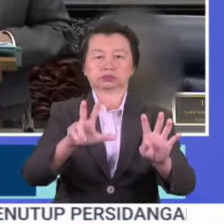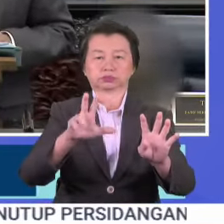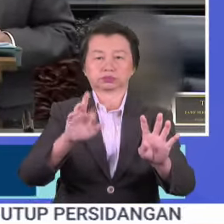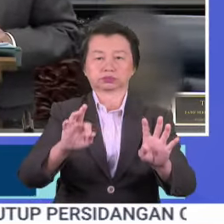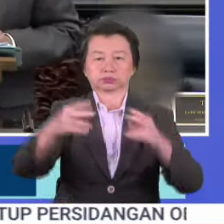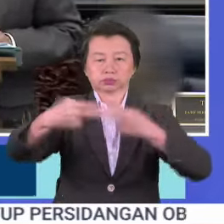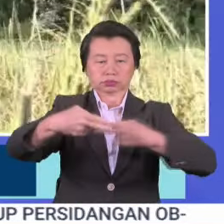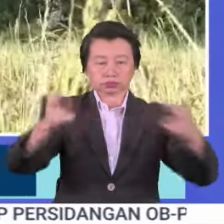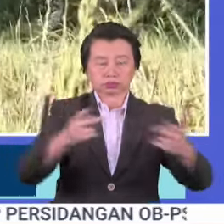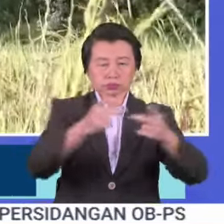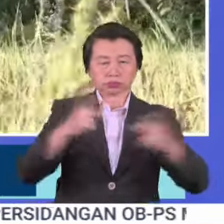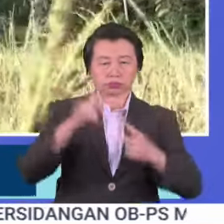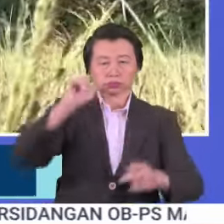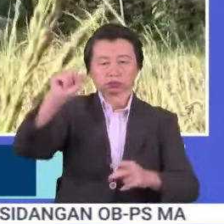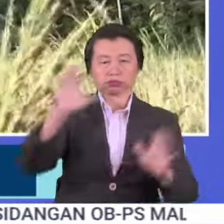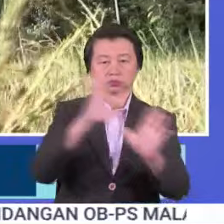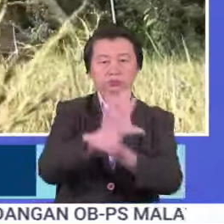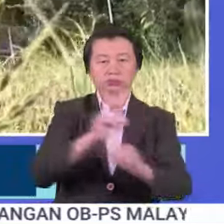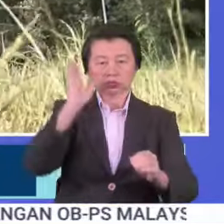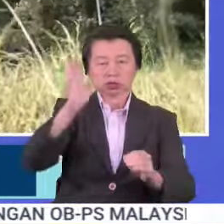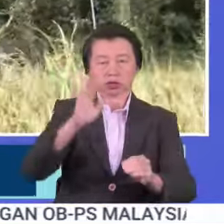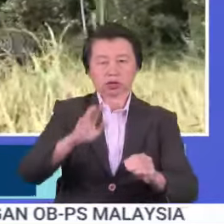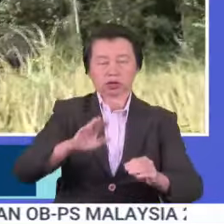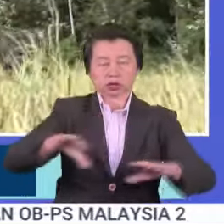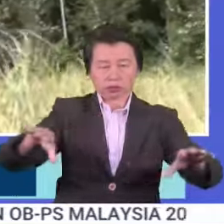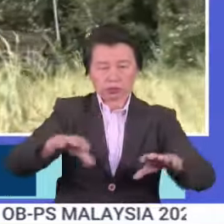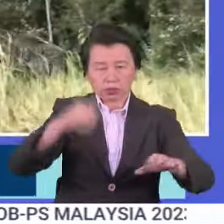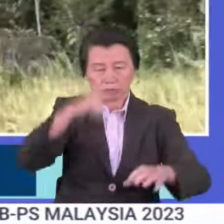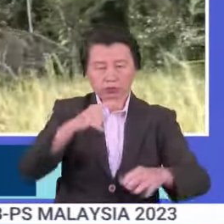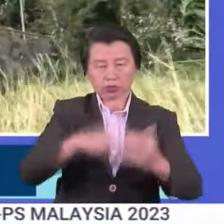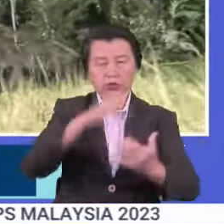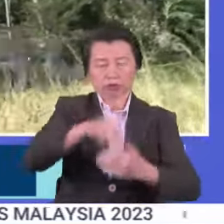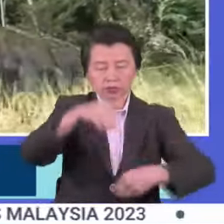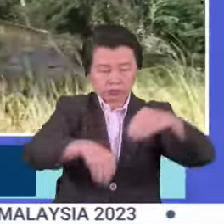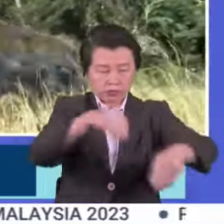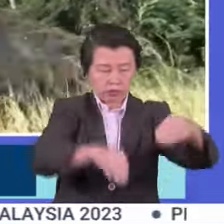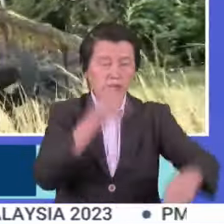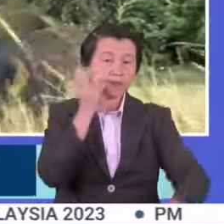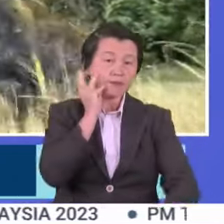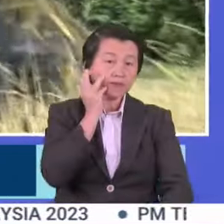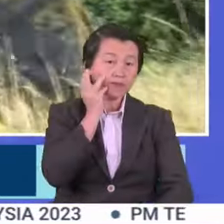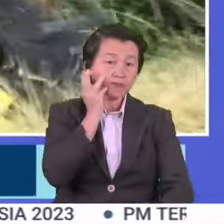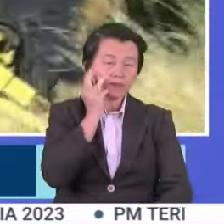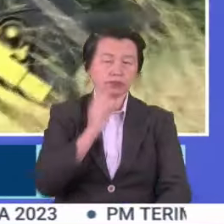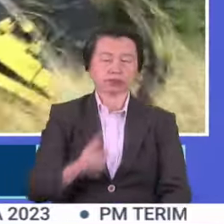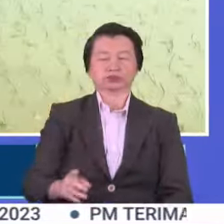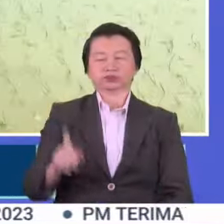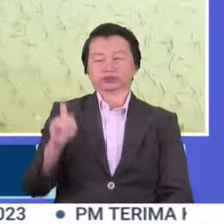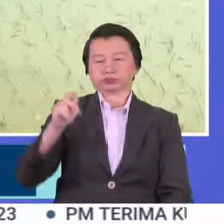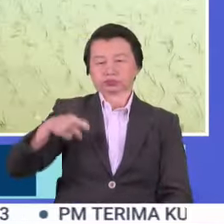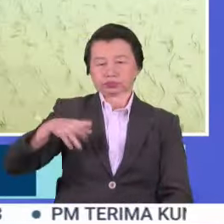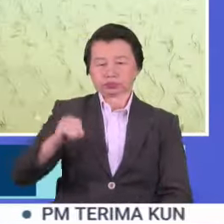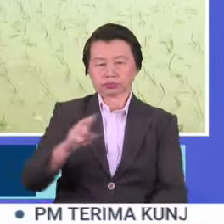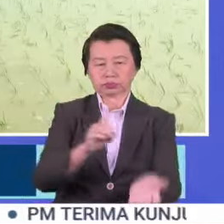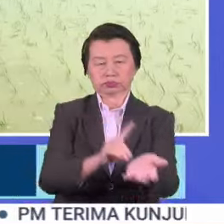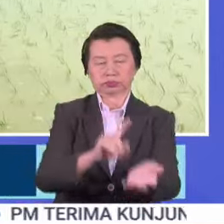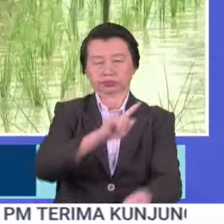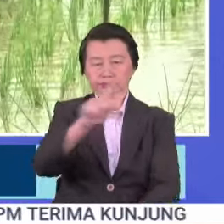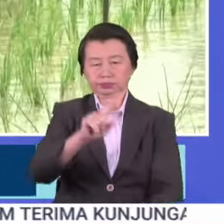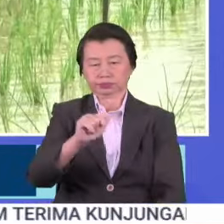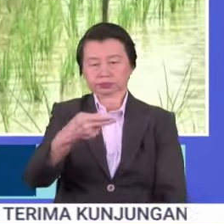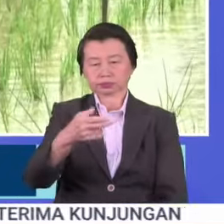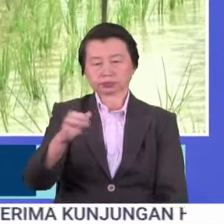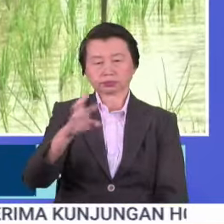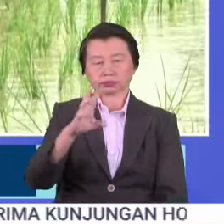4,839 hektar kawasan di Sabah dan Sarawak akan dibangunkan untuk projek penanaman padi. Jelas Timbalan Perdana Menteri Datuk Seri Dr. Ahmad